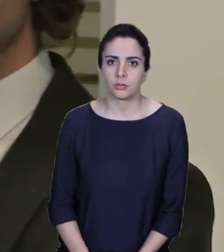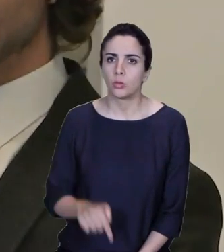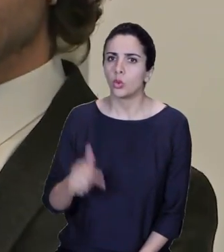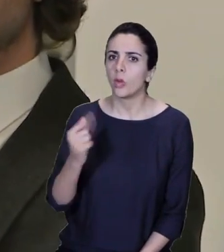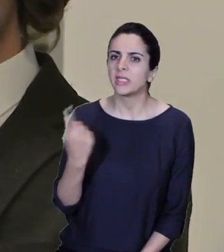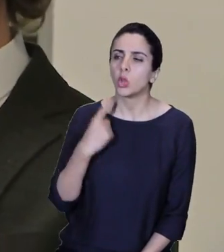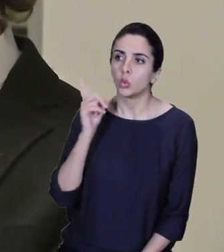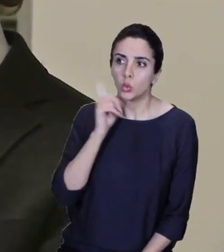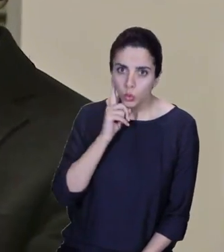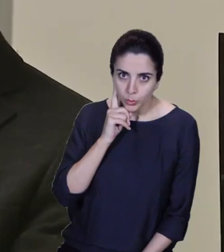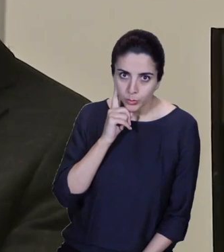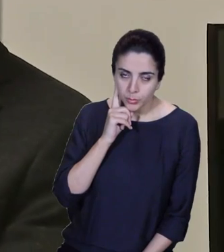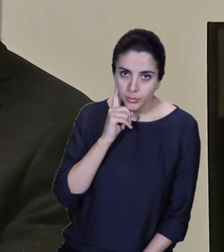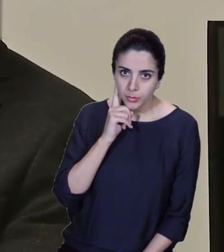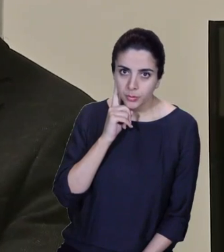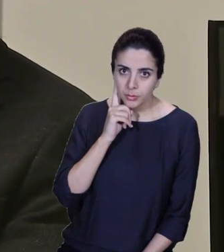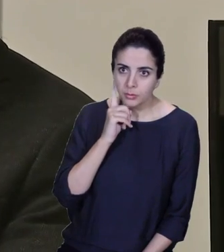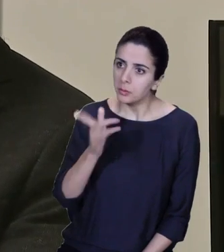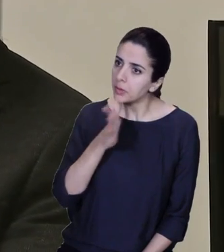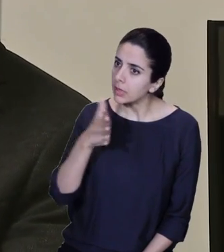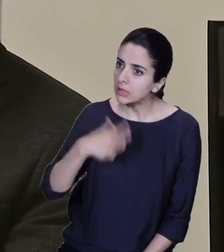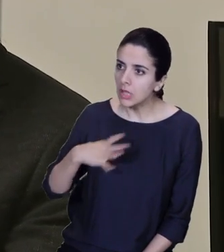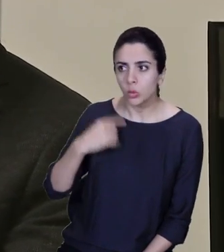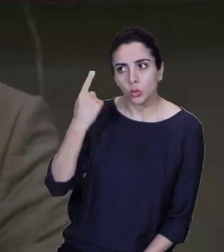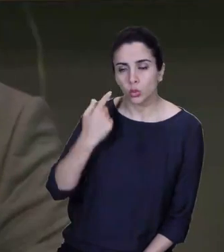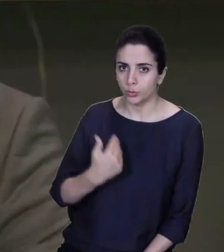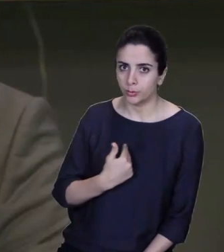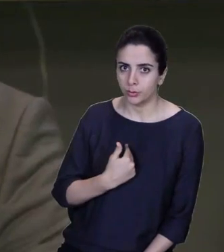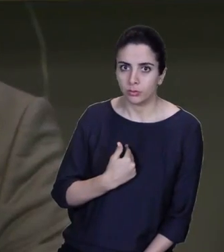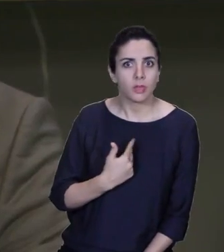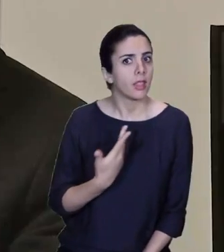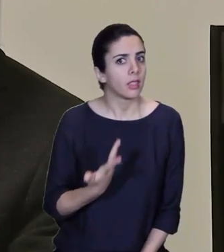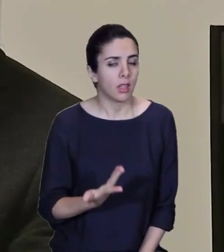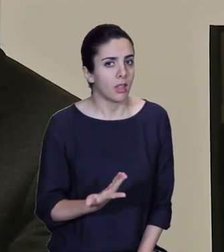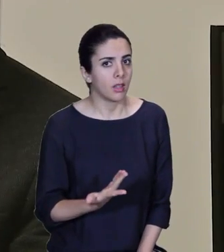Bugün bir şey duydum da bilmek istersin diye düşündüm. Neyi?